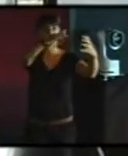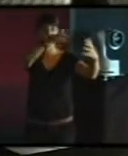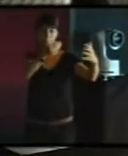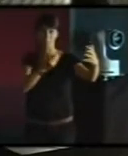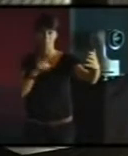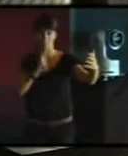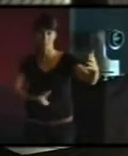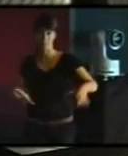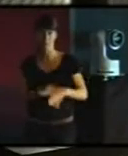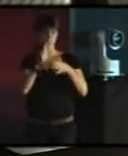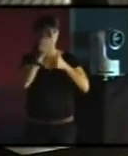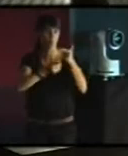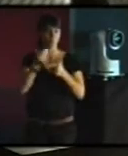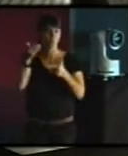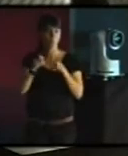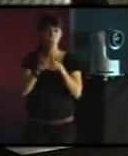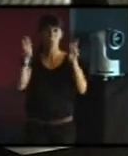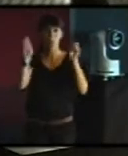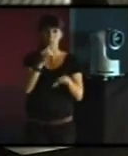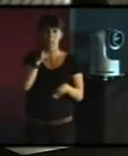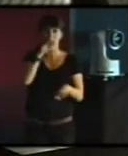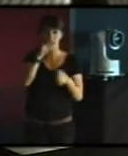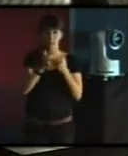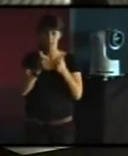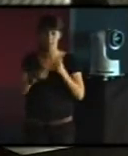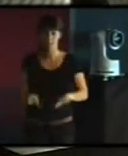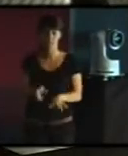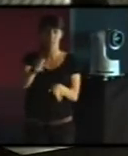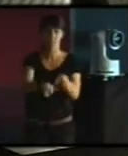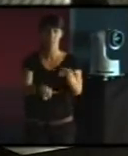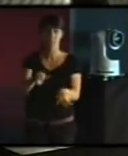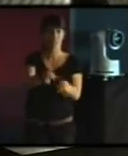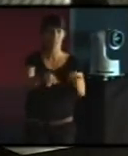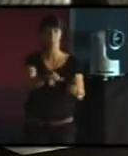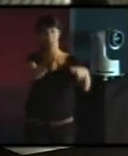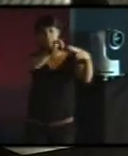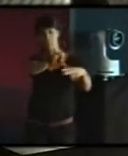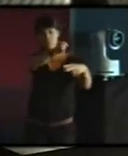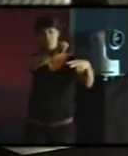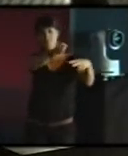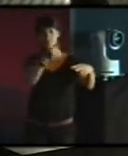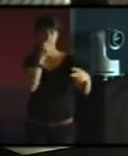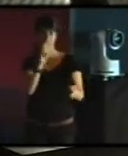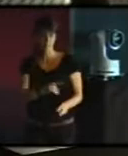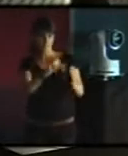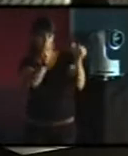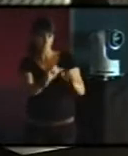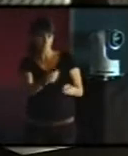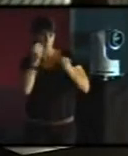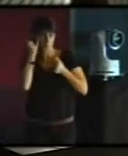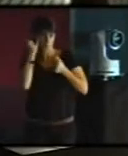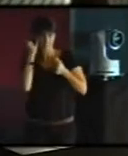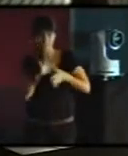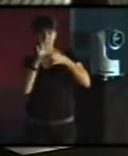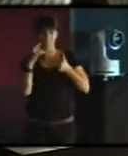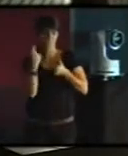laquelle je ne vais pas donner de nom. Parce que ce n'est pas fait pour qu'on lui donne un nom facile, parce que c'est une forme. Alors si vous dites que ce n'est